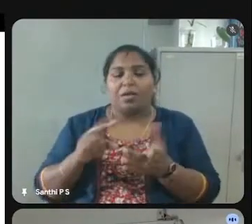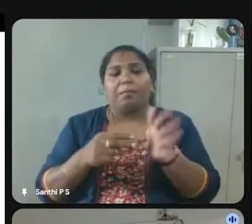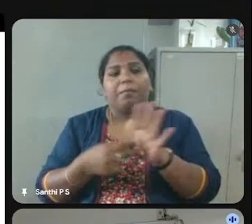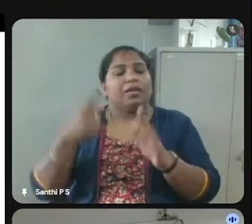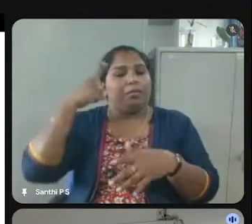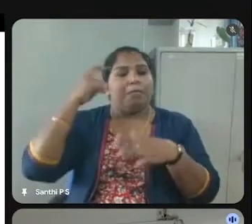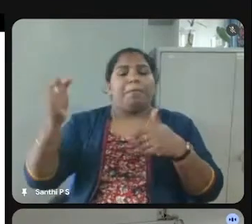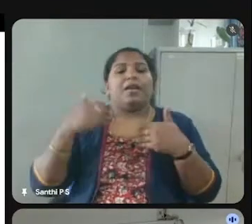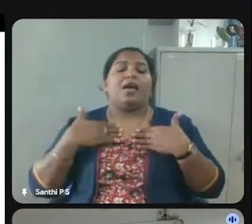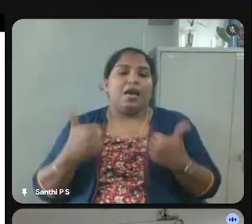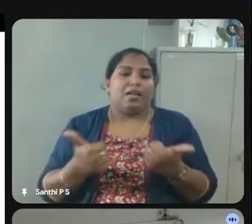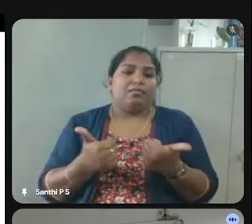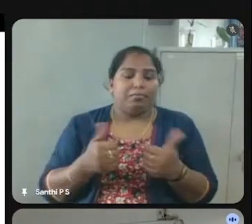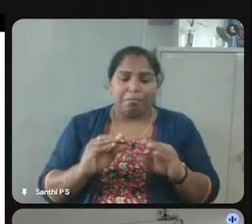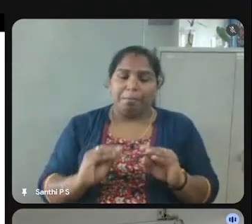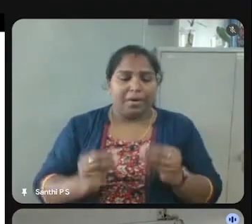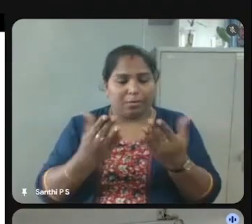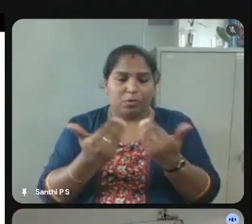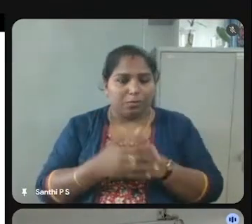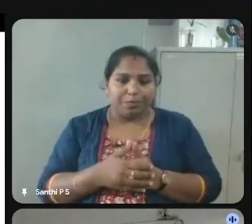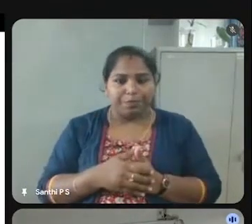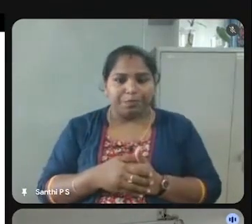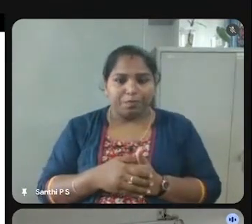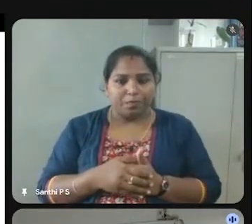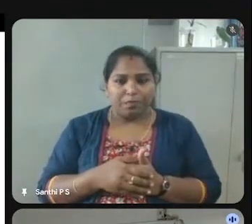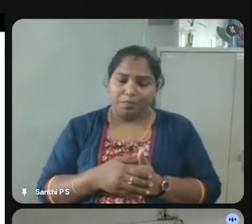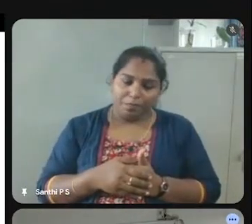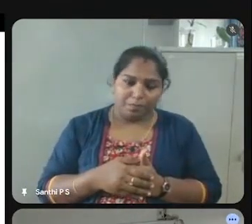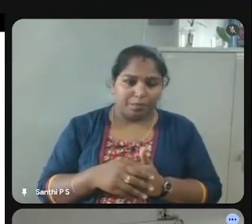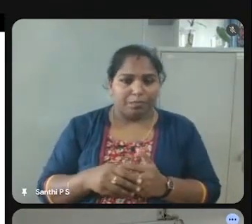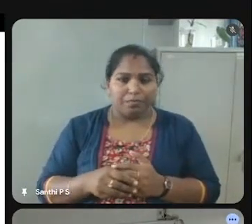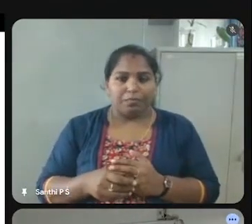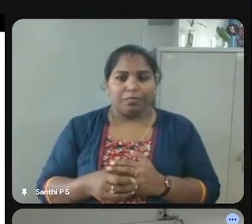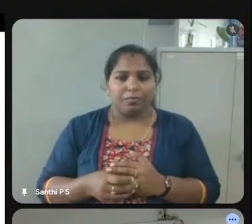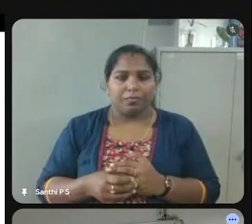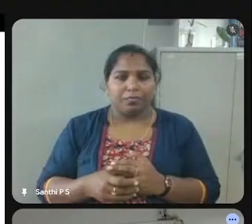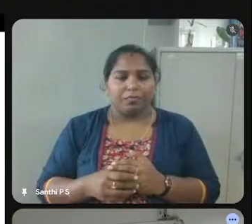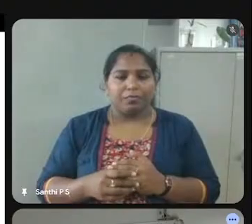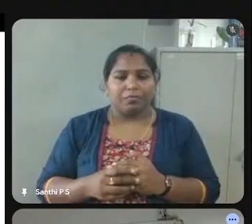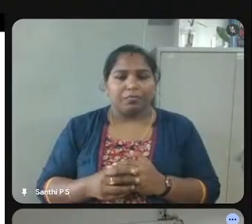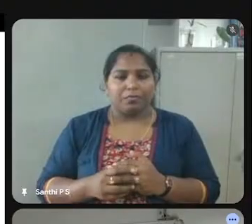മാനസികാരോഗ്യം മെച്ചപ്പെട്ടതാണെങ്കിൽ മാത്രമേ നമുക്ക് ചെയ്യാൻ സാധിക്കുകയുള്ളൂ എന്നതാണ് വാസ്തവം.